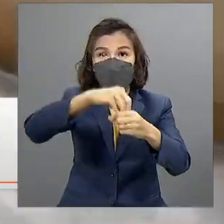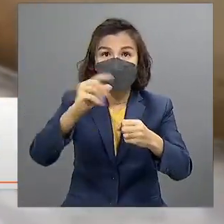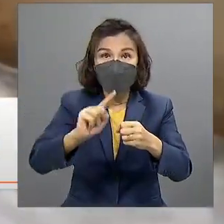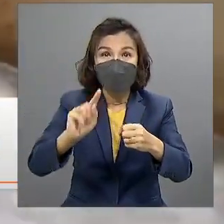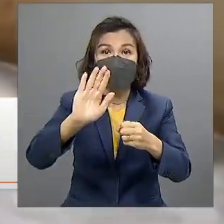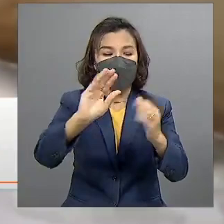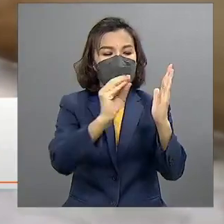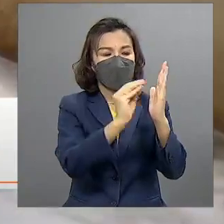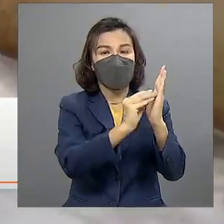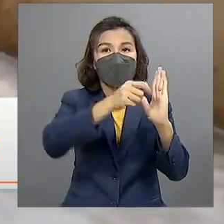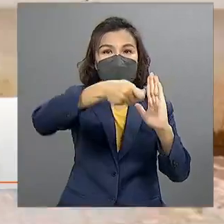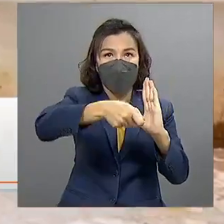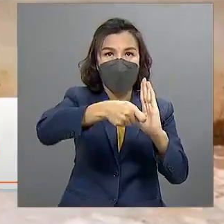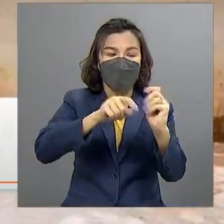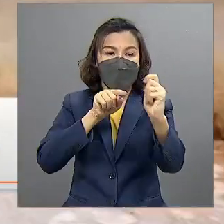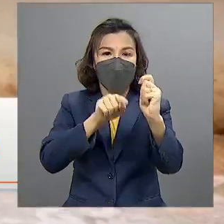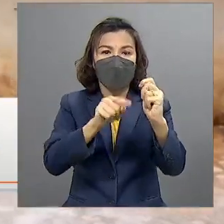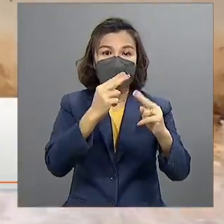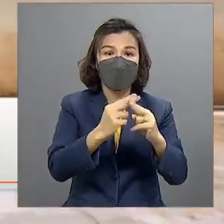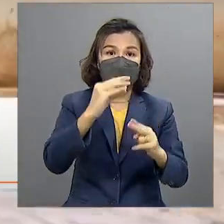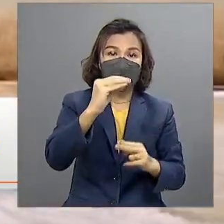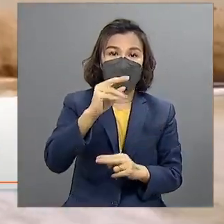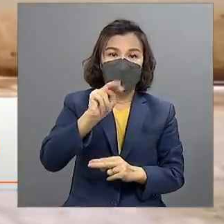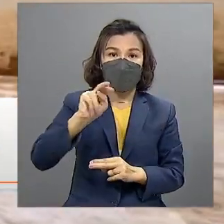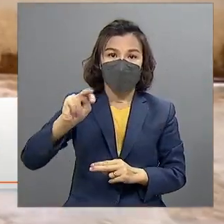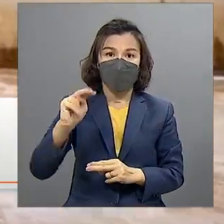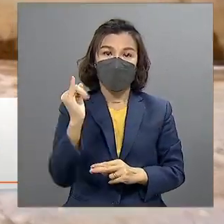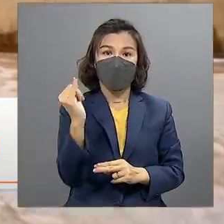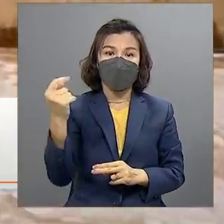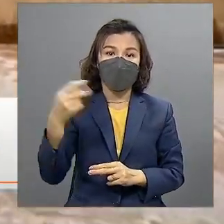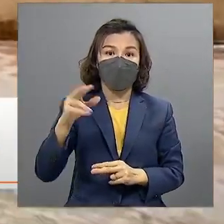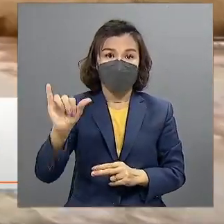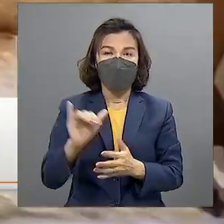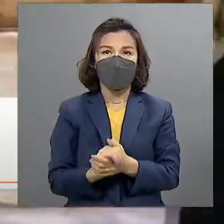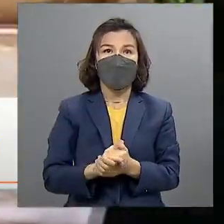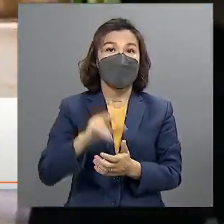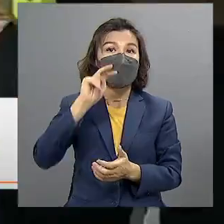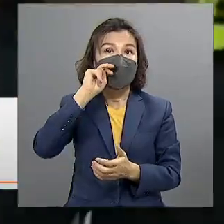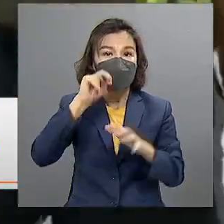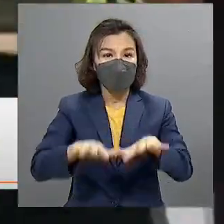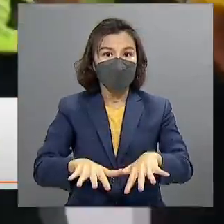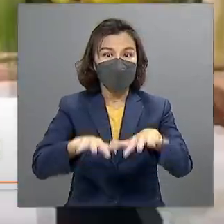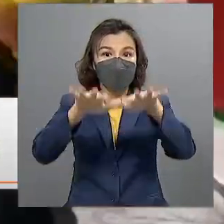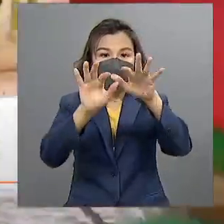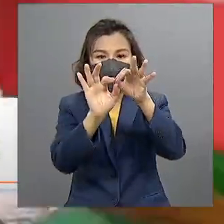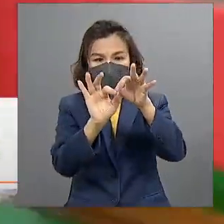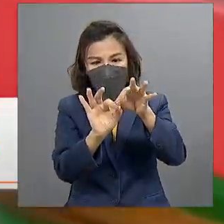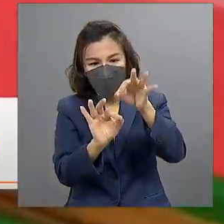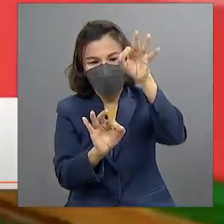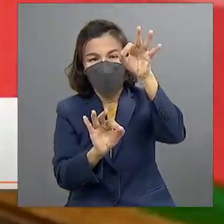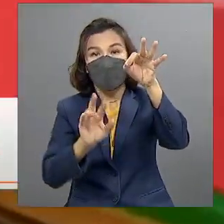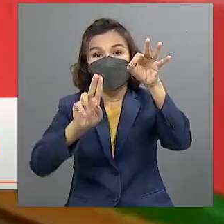ชสีมานะคะหลังจากที่ประสบปัญหาน้ำท่วมสูงเกือบ2เมตรนานกว่า1สัปดาห์ค่ะตรงจุด